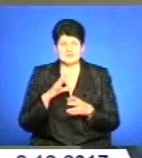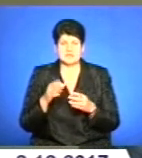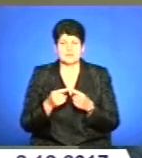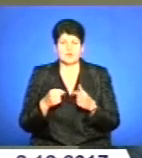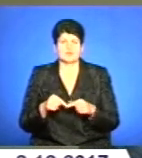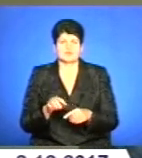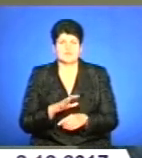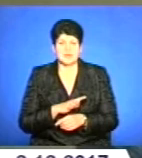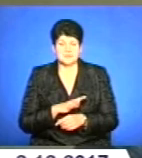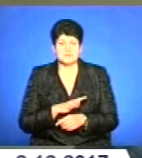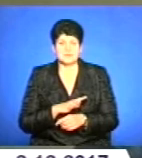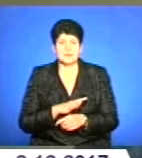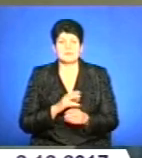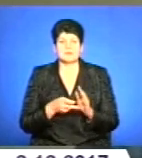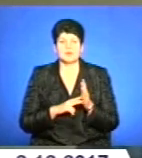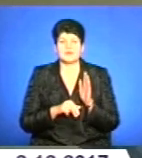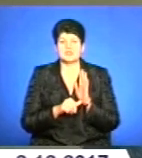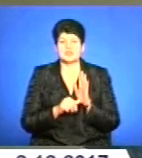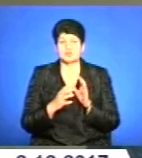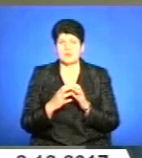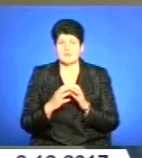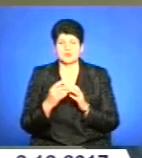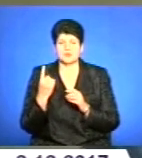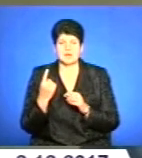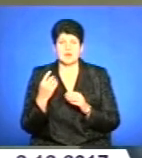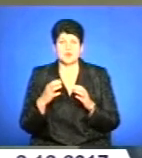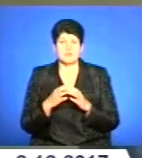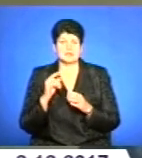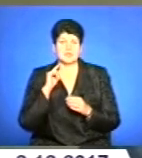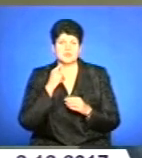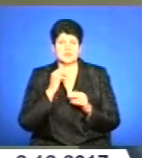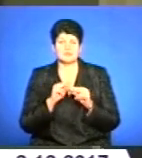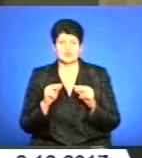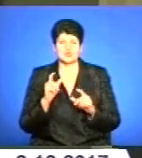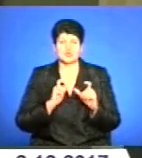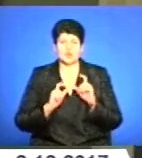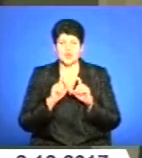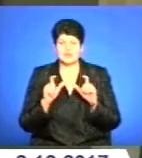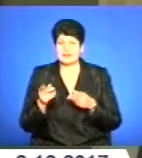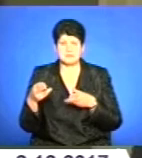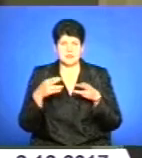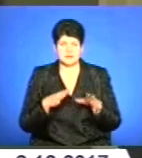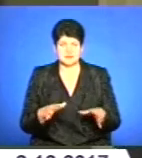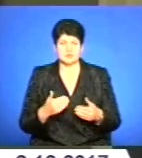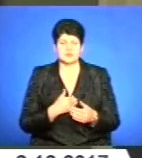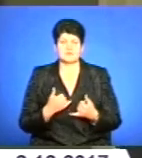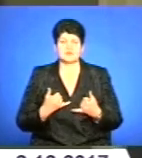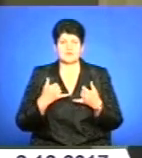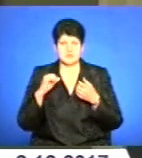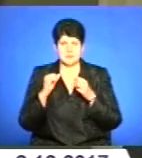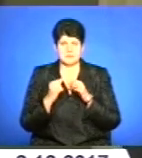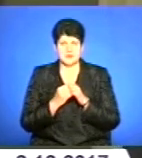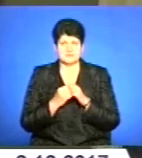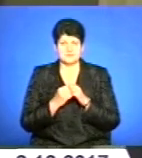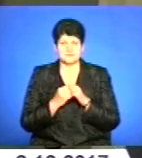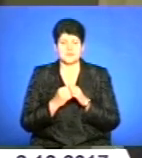організували. Ми планували 6 команд. Одна команда, Луцький педагогічний коледж, на жаль, не приїхали. Хочемо вшанувати пам'ять, і для